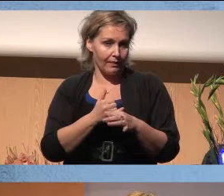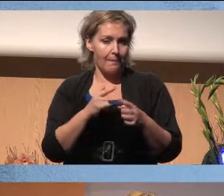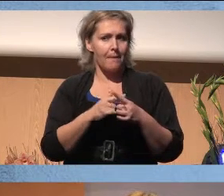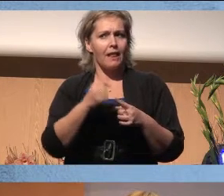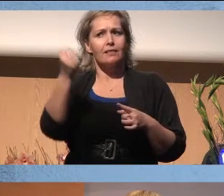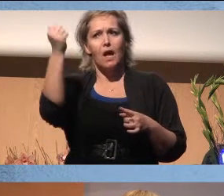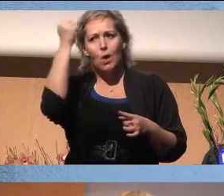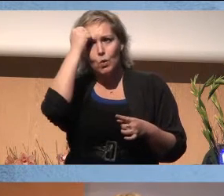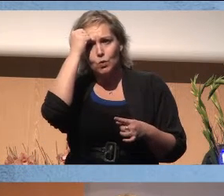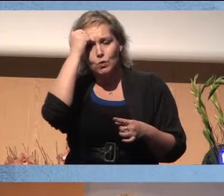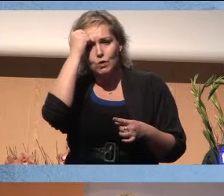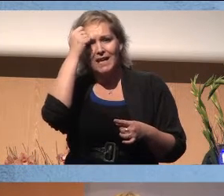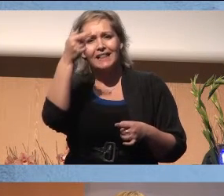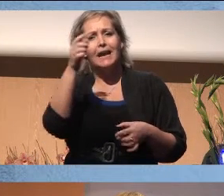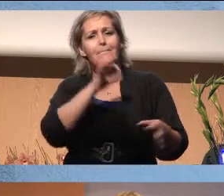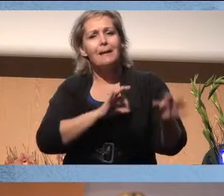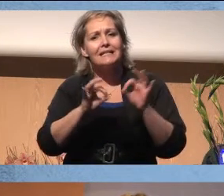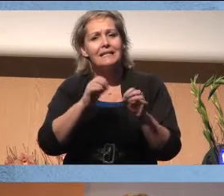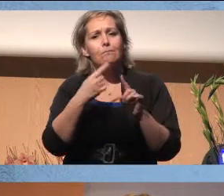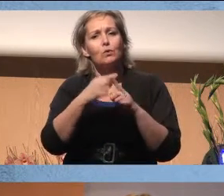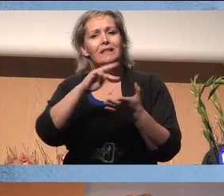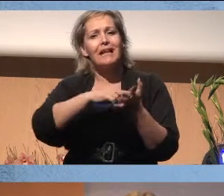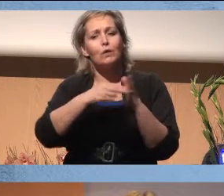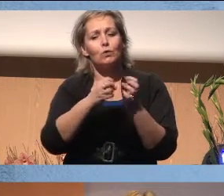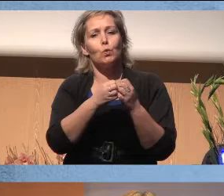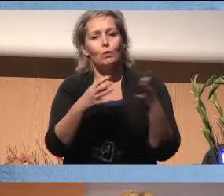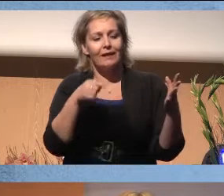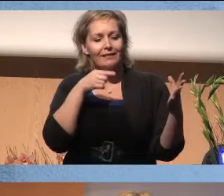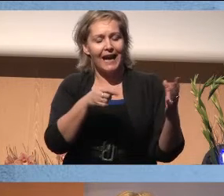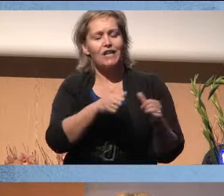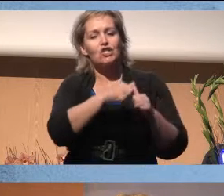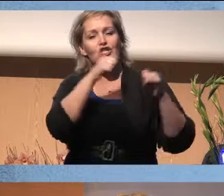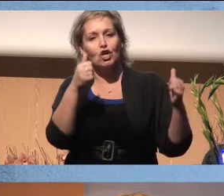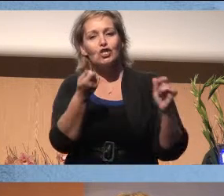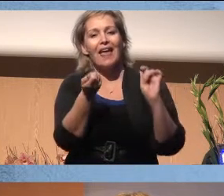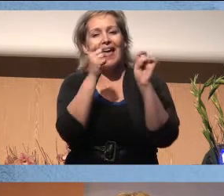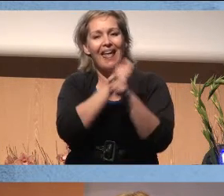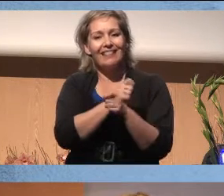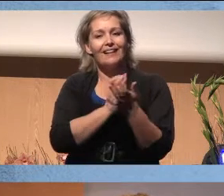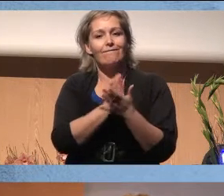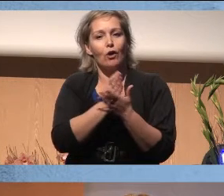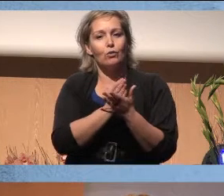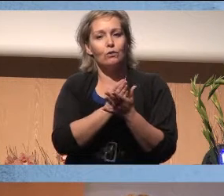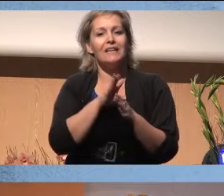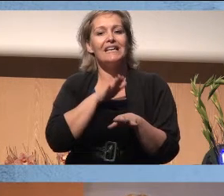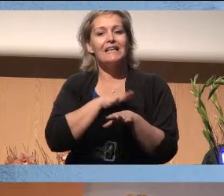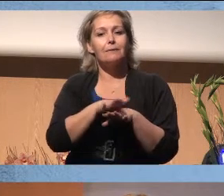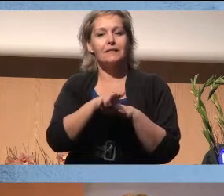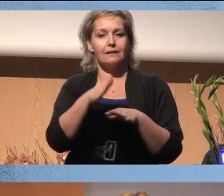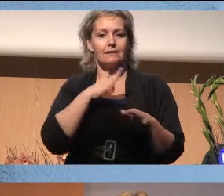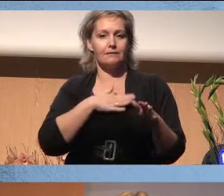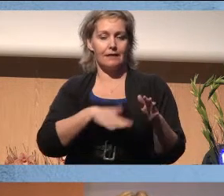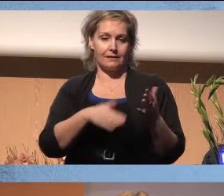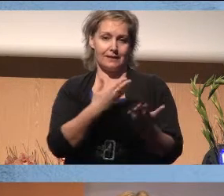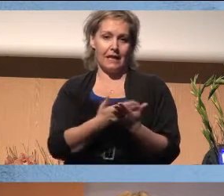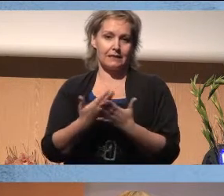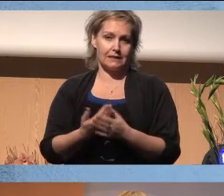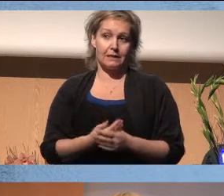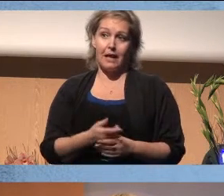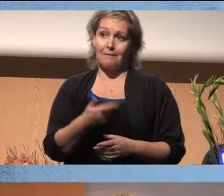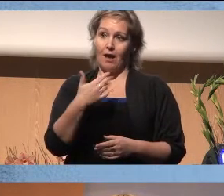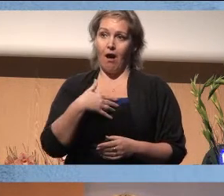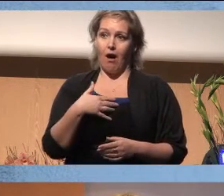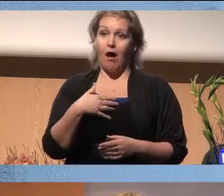Men husk, det den medisinske og teknologiske utviklingen som den største endringsfaktoren i spesialisthelsetjenesten. Men